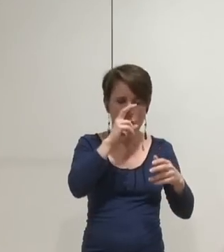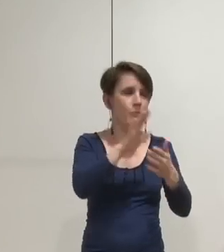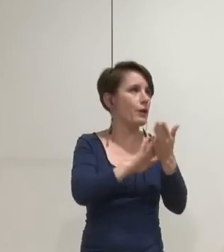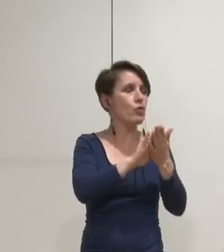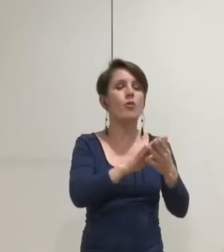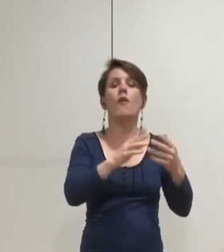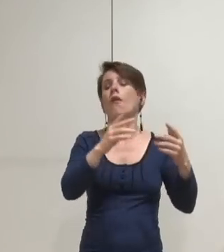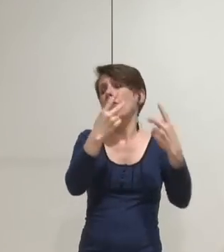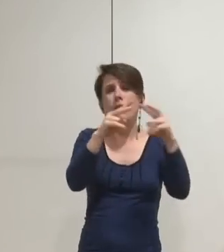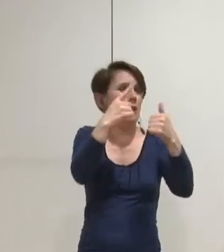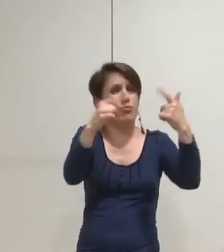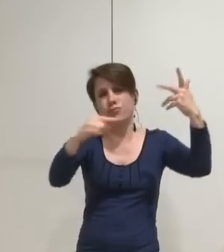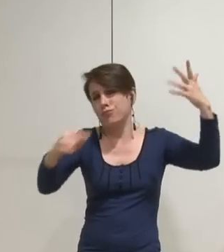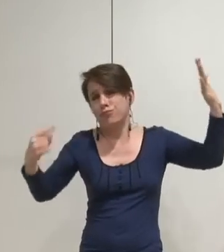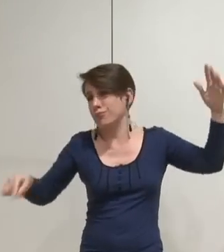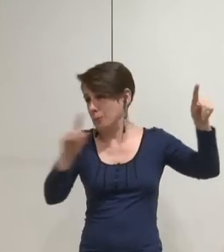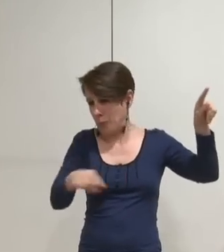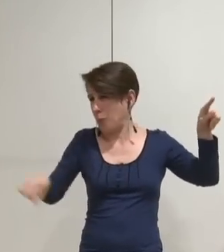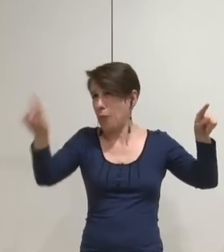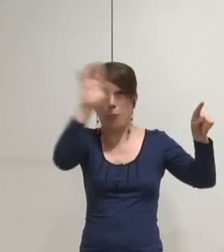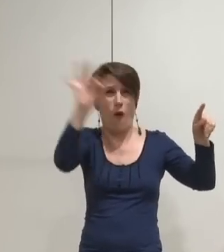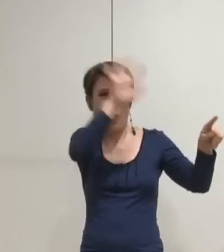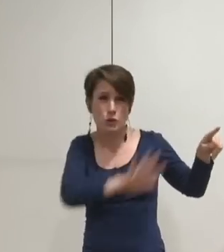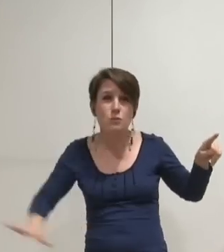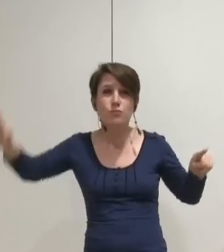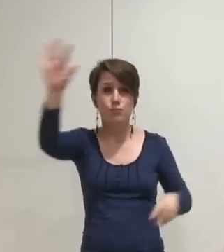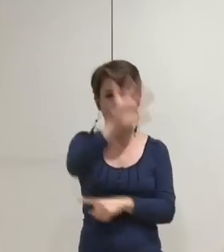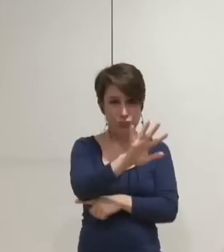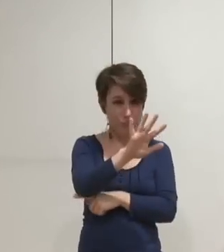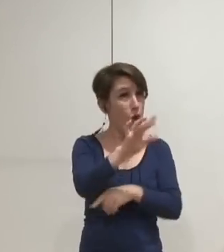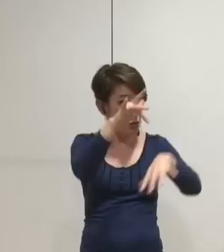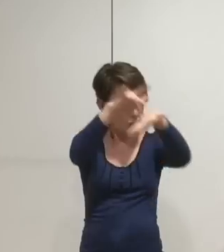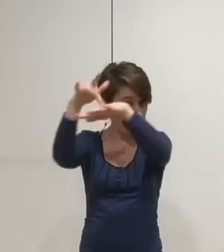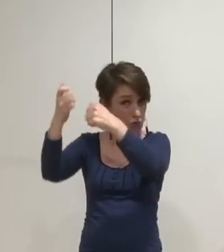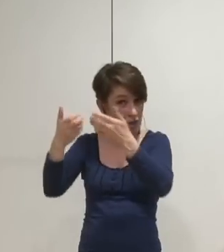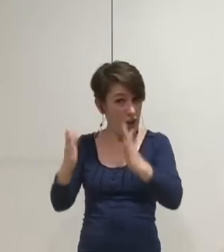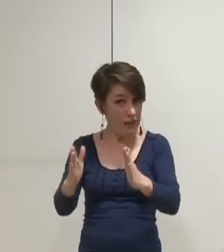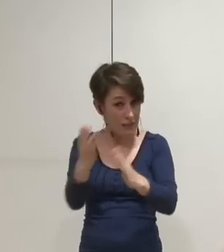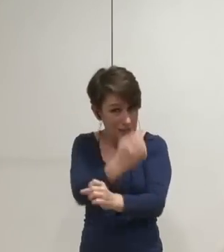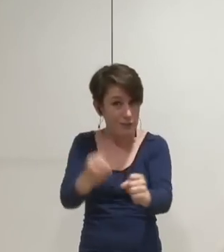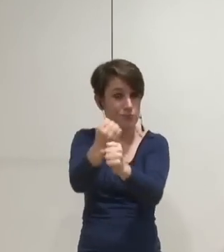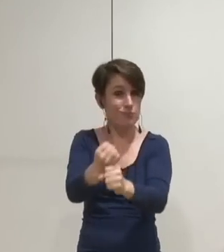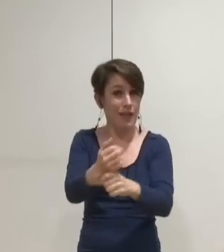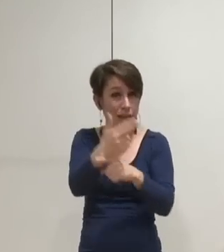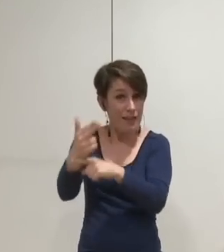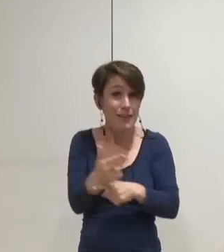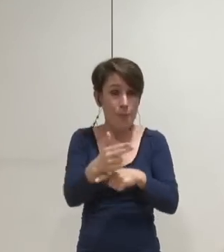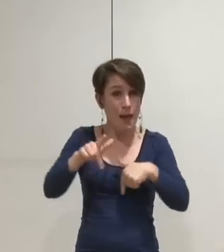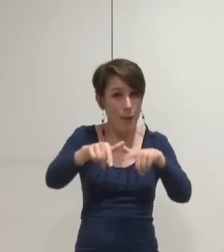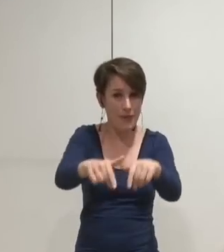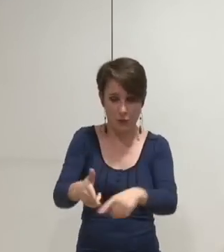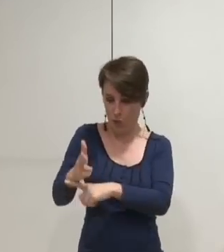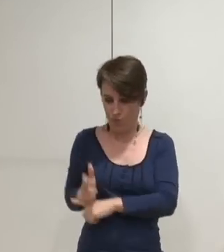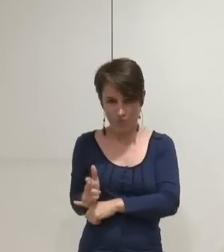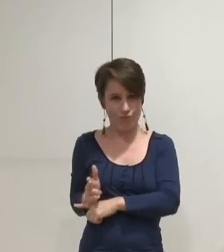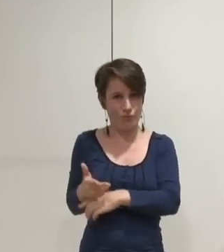Moselle ont déjà décidé et doté leurs policiers municipaux